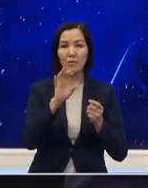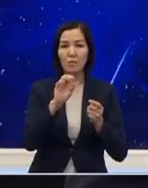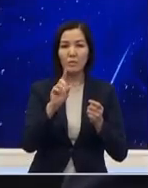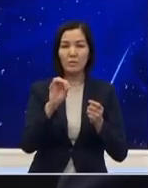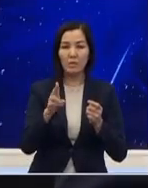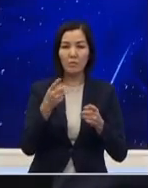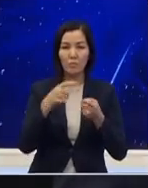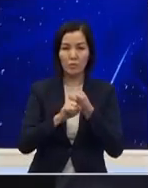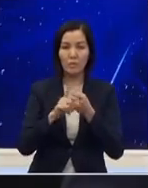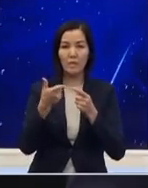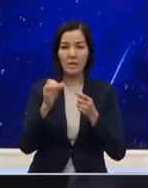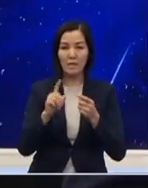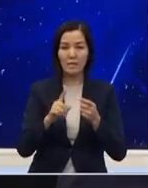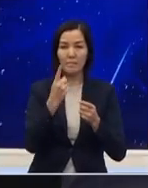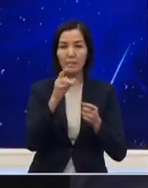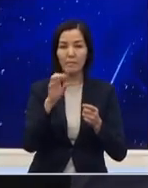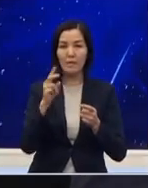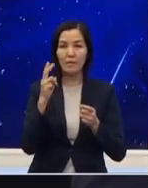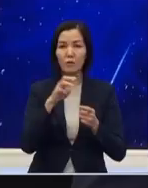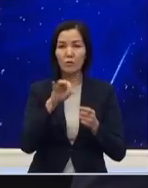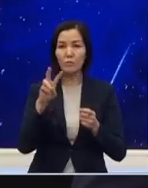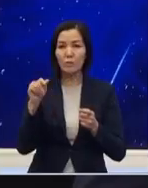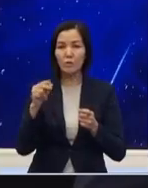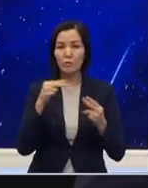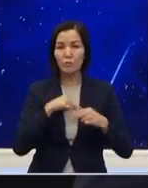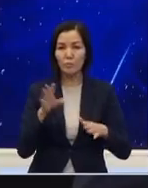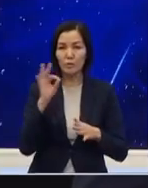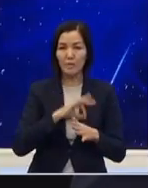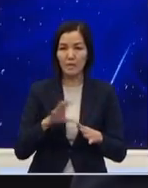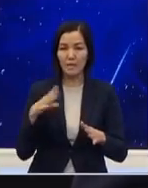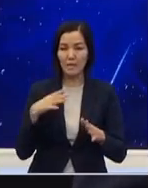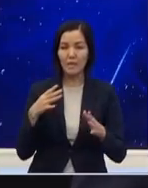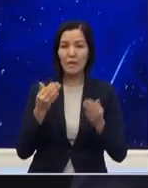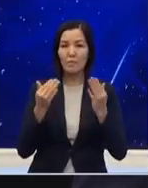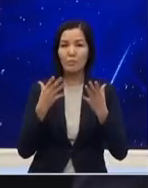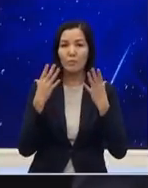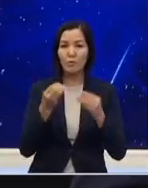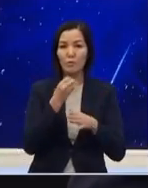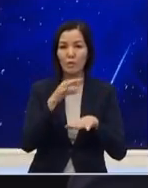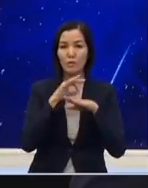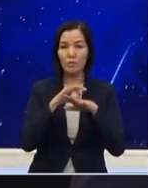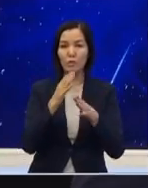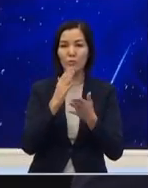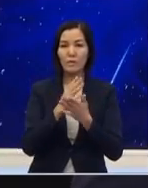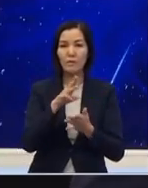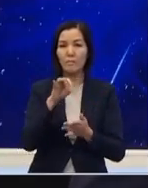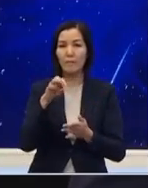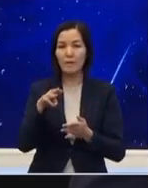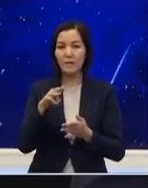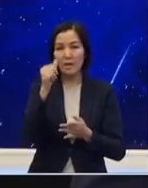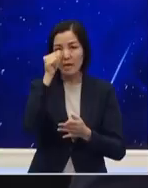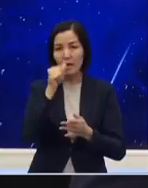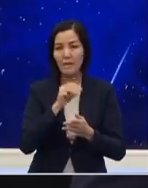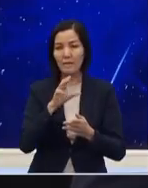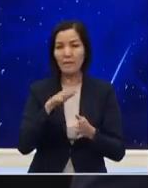Сарыжүк. 1 миллиард 200 миллион теңгенің жұмысын игерді. Бүгінгі күні жұмыс жақсы жүріп жатыр. Март айында Сарыжүк